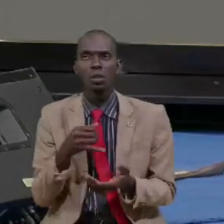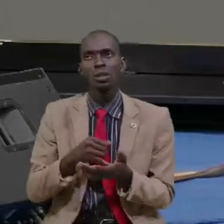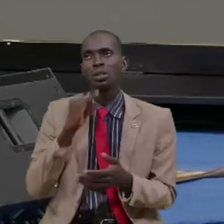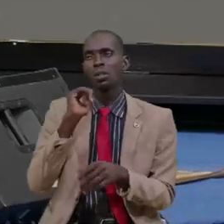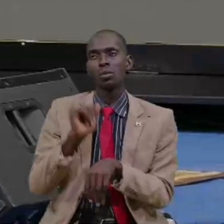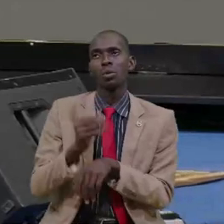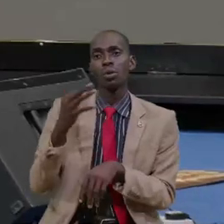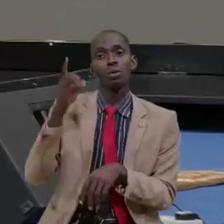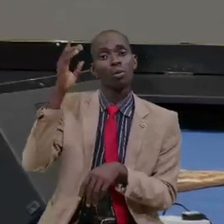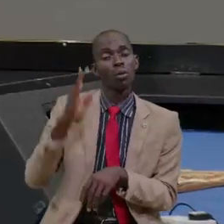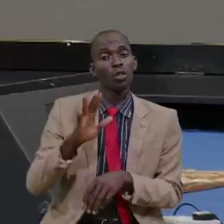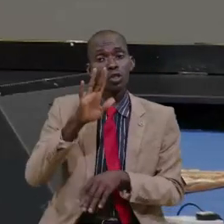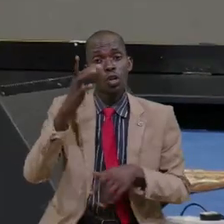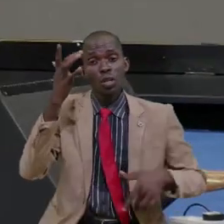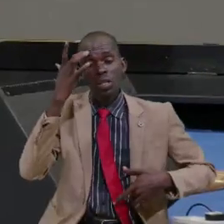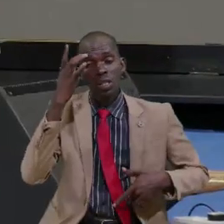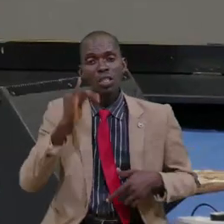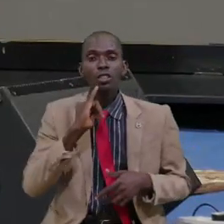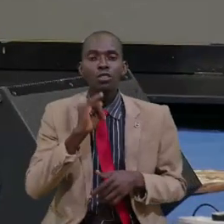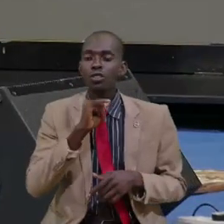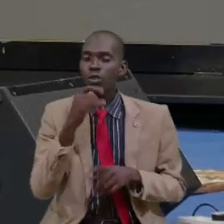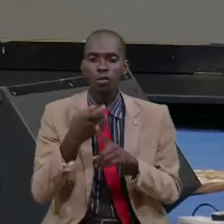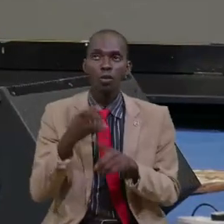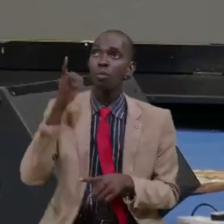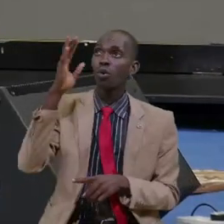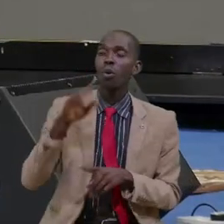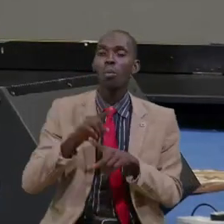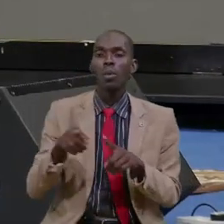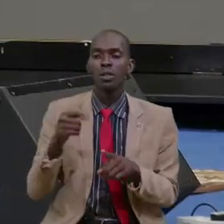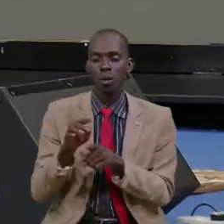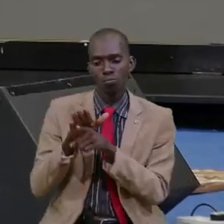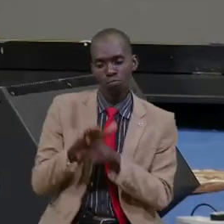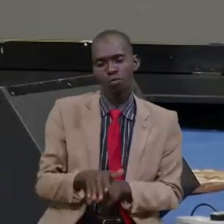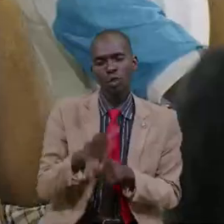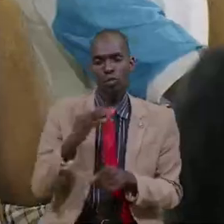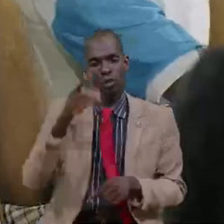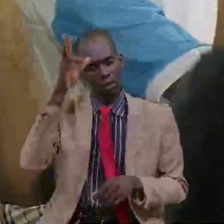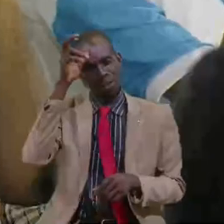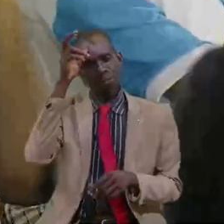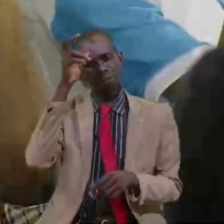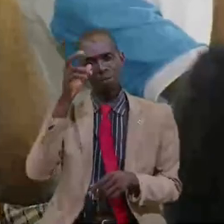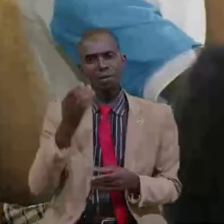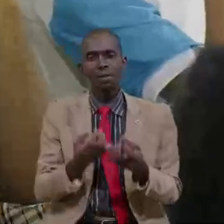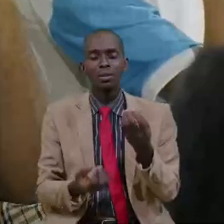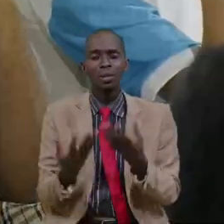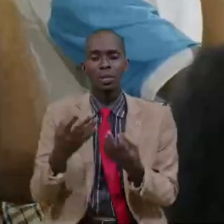Ta maladie n'est pas un acte de Dieu, c'est l'oppression du diable. Tu n'as pas